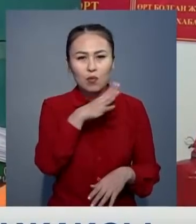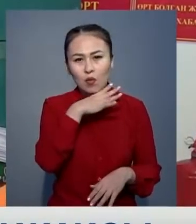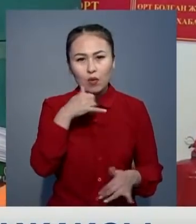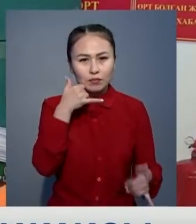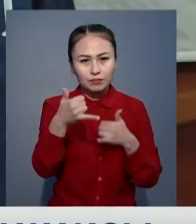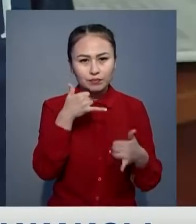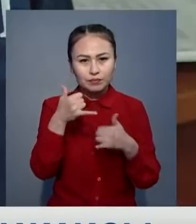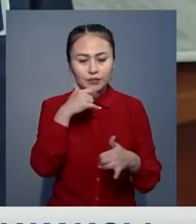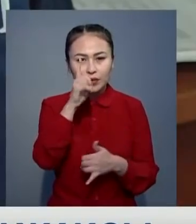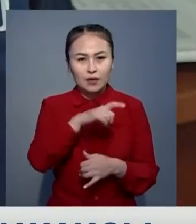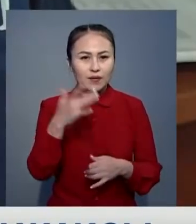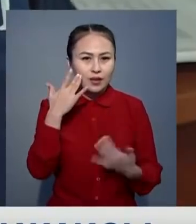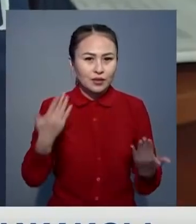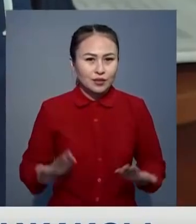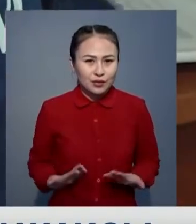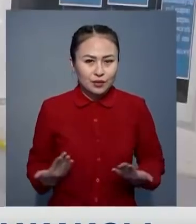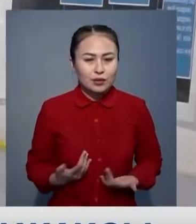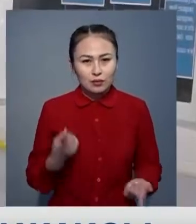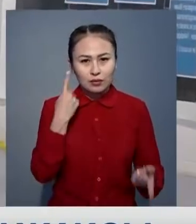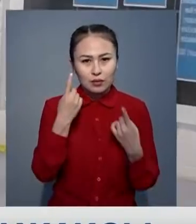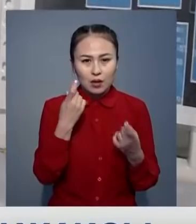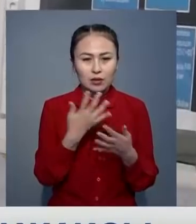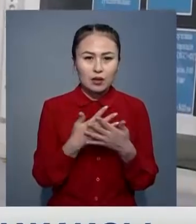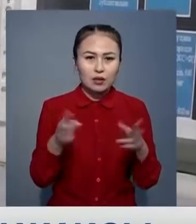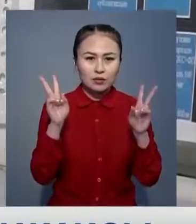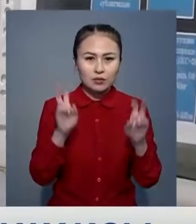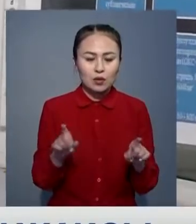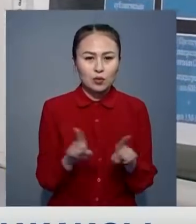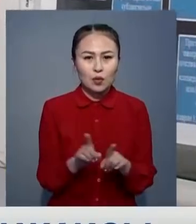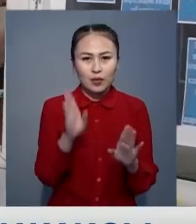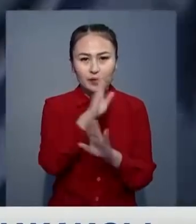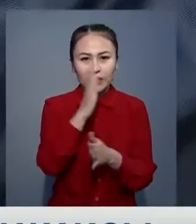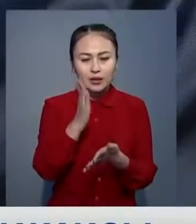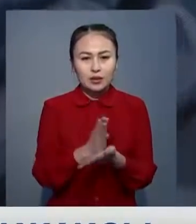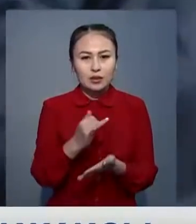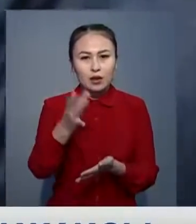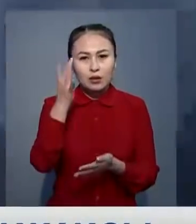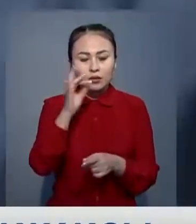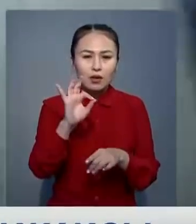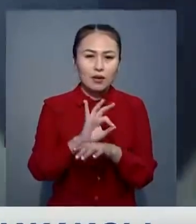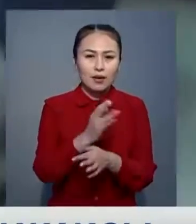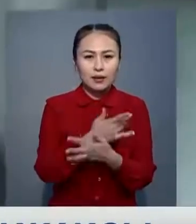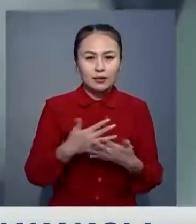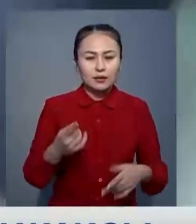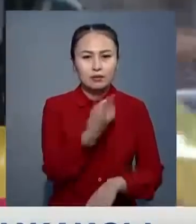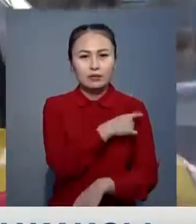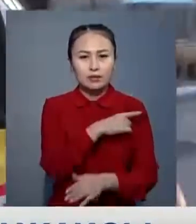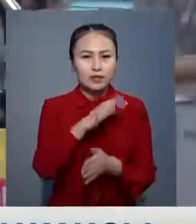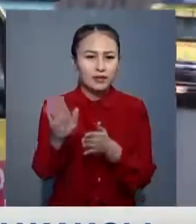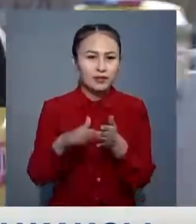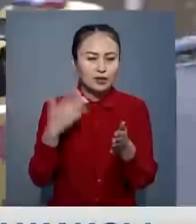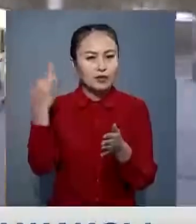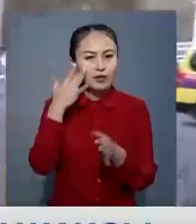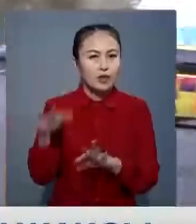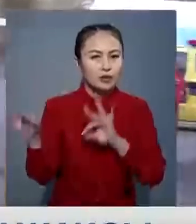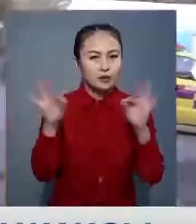мұнда адам өмір үшін күрес тынымсыз жүріп жатады. Қанша түрлі жан иесі болса, сонша тағдыр бар. Ал олар бас ауырып, балтыр ыстаса дәрігерлерге жүгінері хақ. Жедел жәрдем